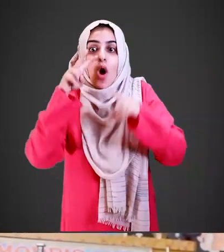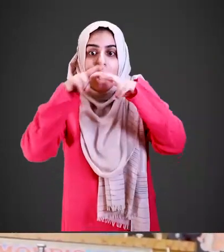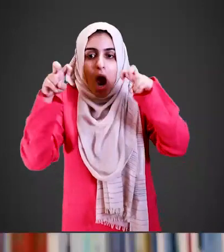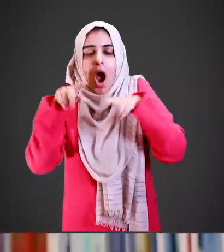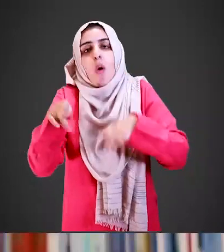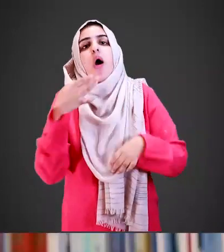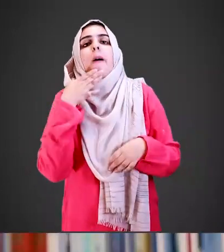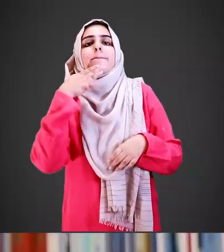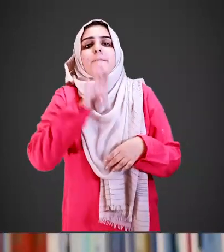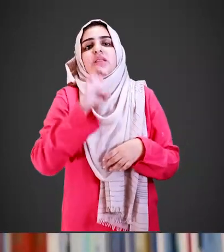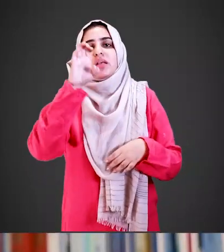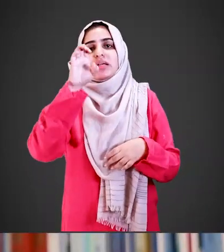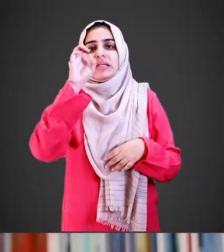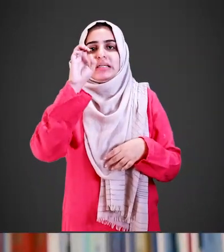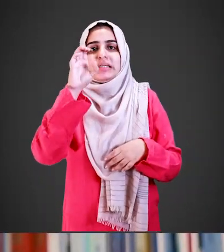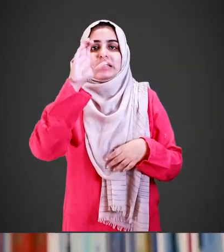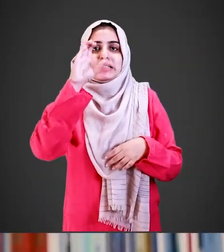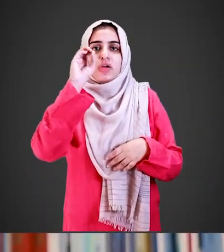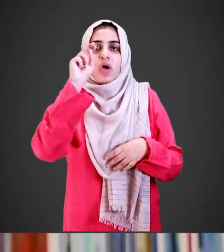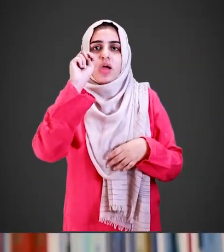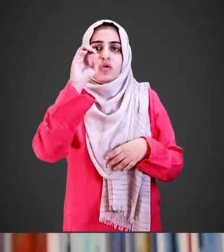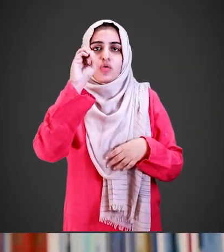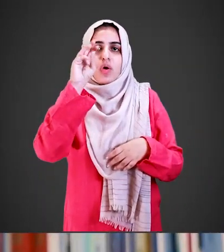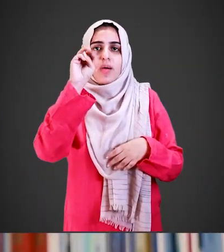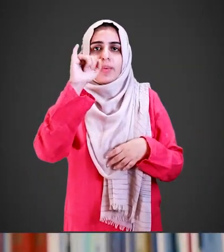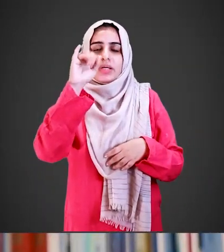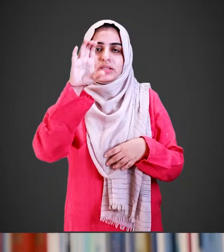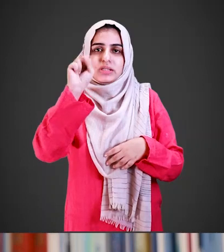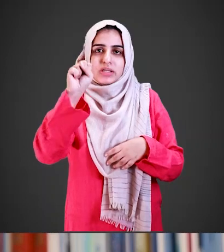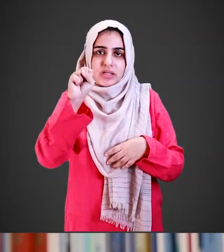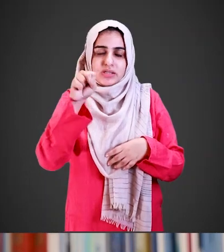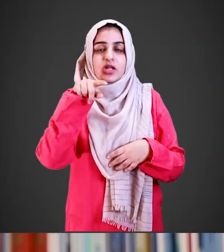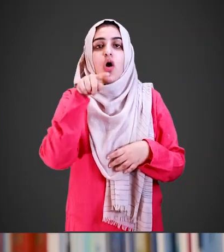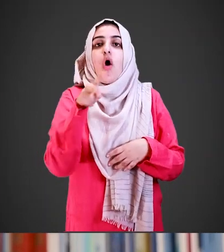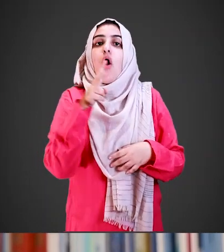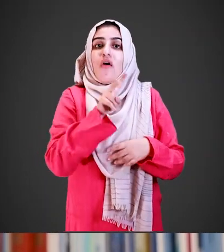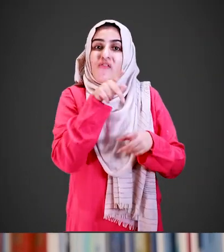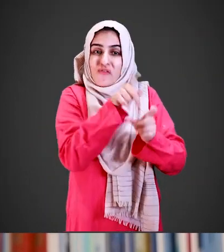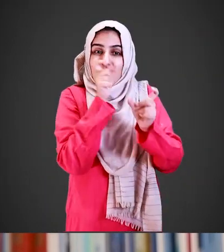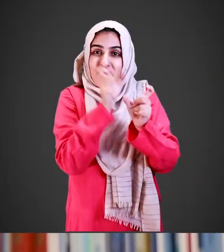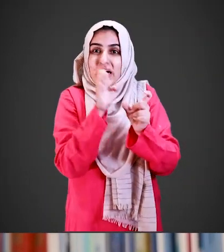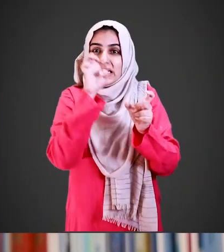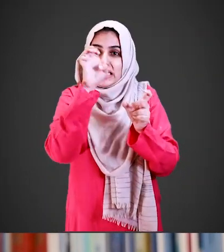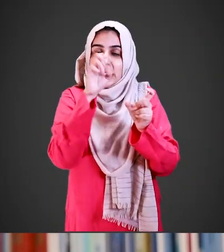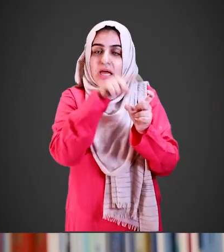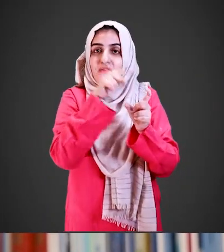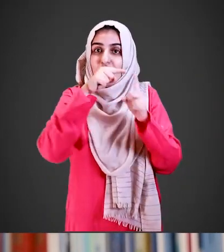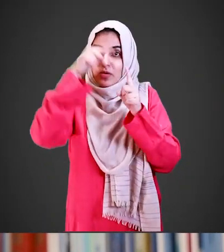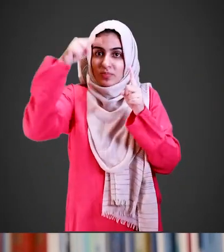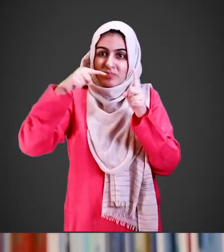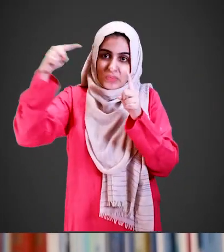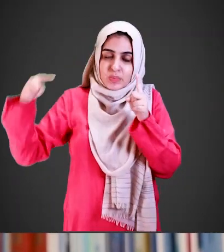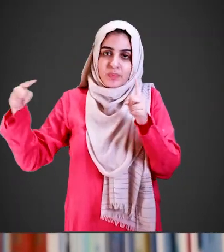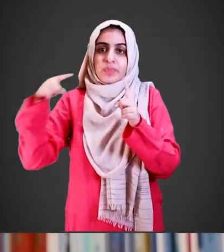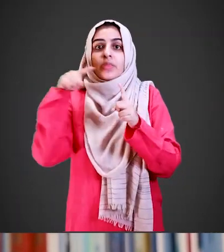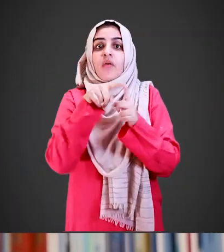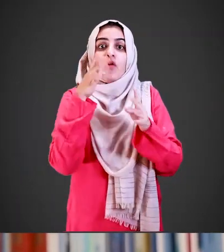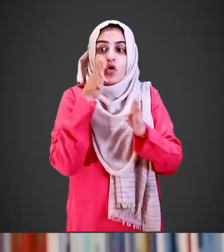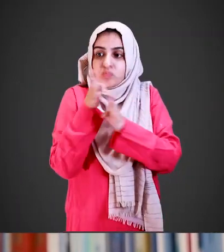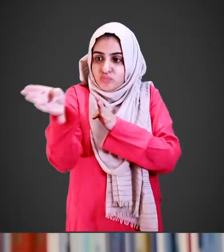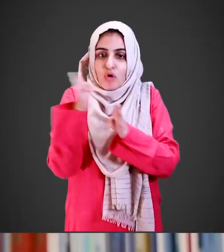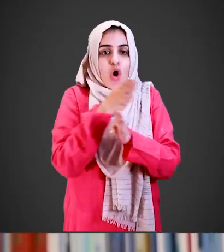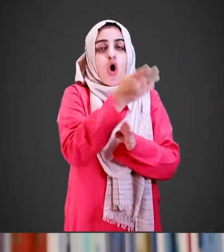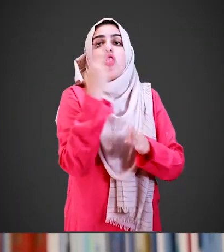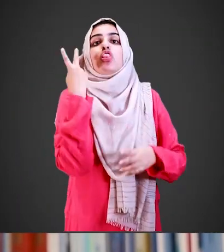है। और बुनियादी तौर पे अगर आप इसको देखें तो इकनॉमिक्स या माशियात जो है वो दो पहलुओं पर ख़ास